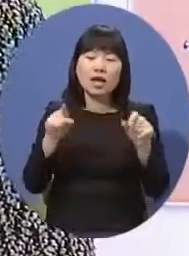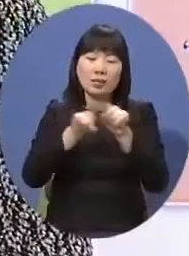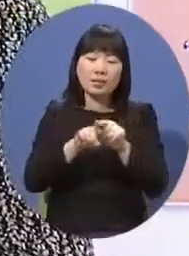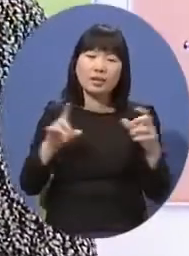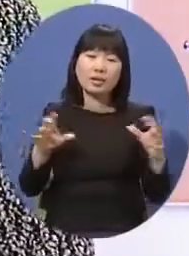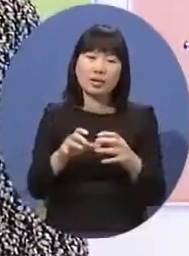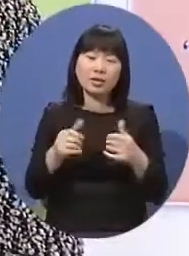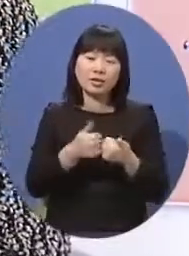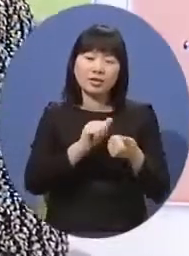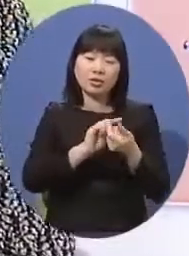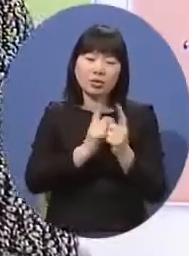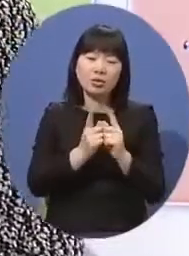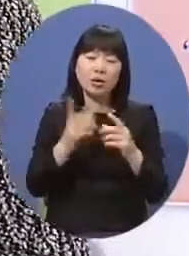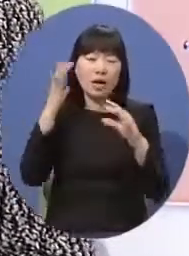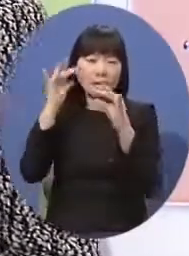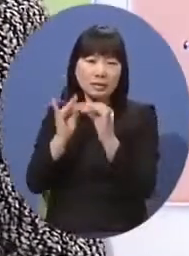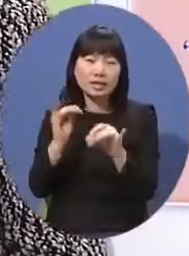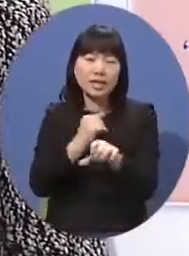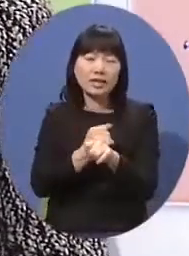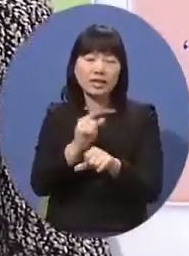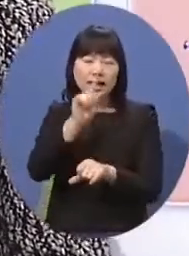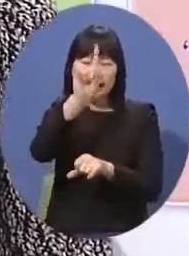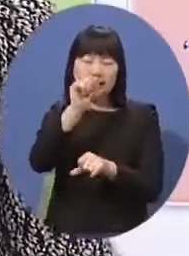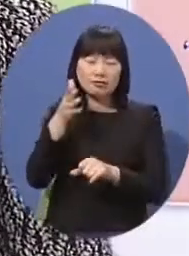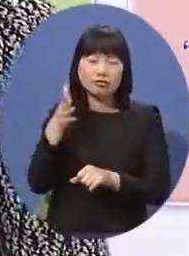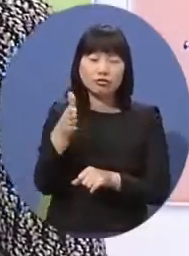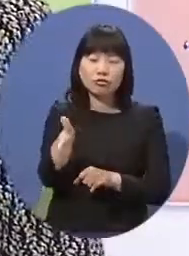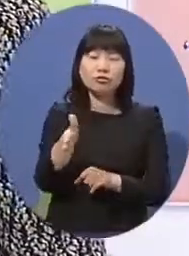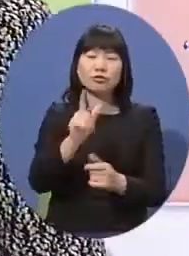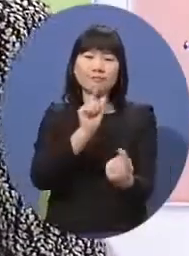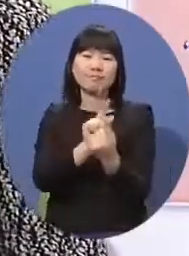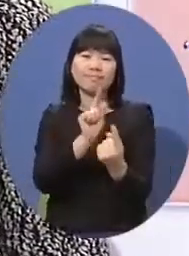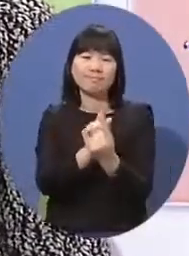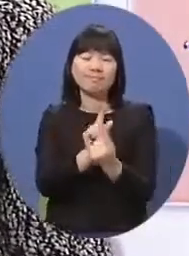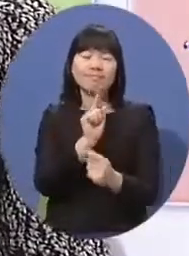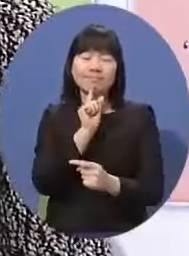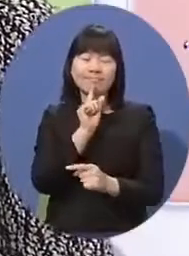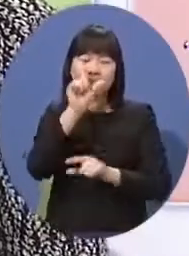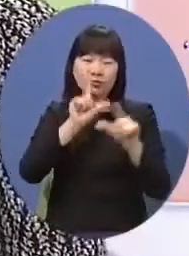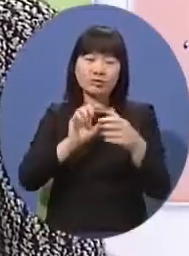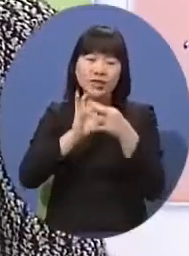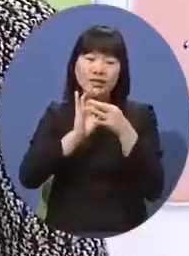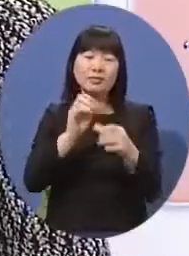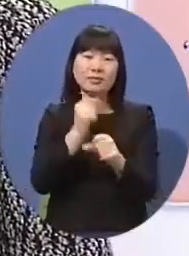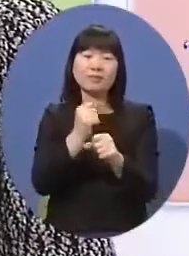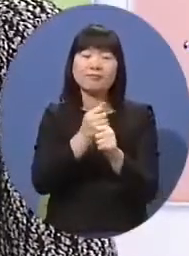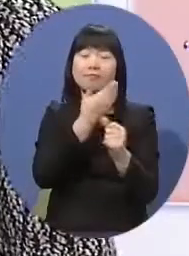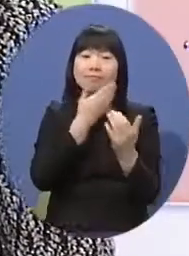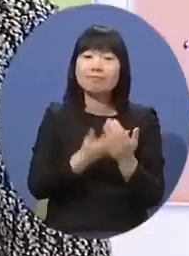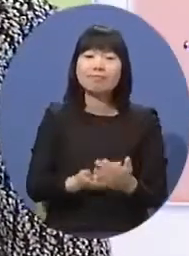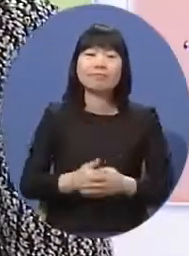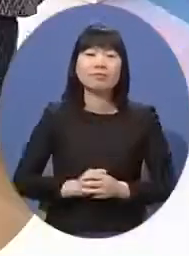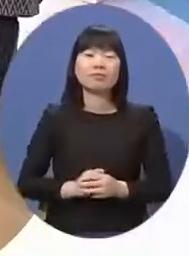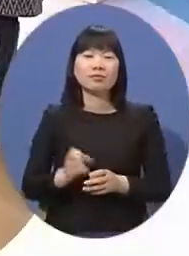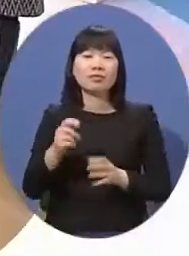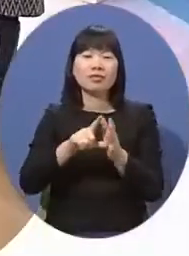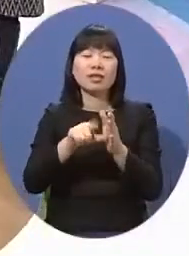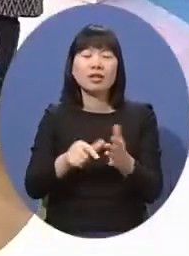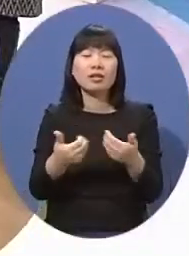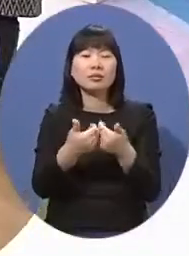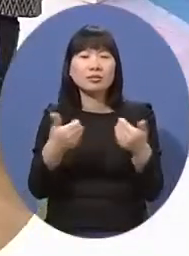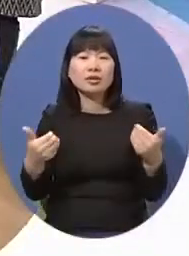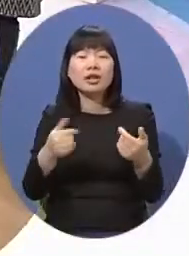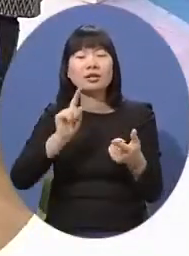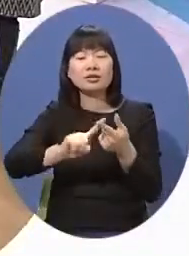간에 서로 합의해서 일관성 있는 어떤 접촉이나 그런 관계를 만드는 게 아주 중요하고요. 또 이때는